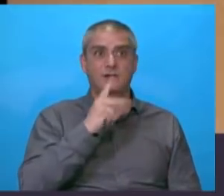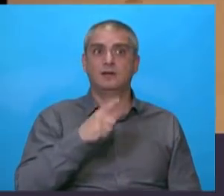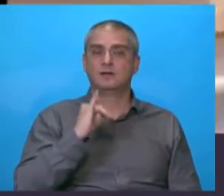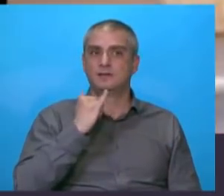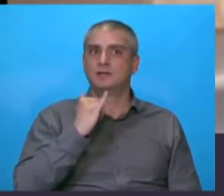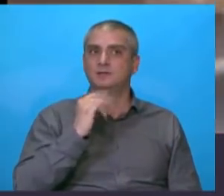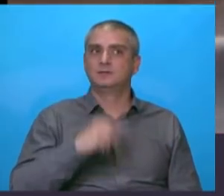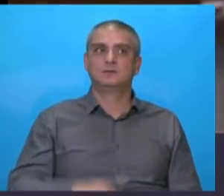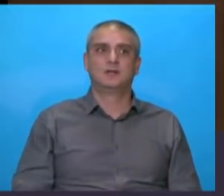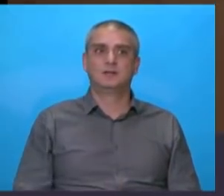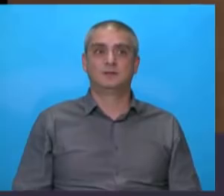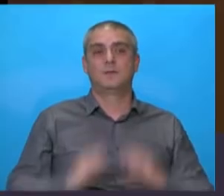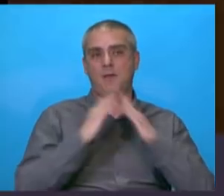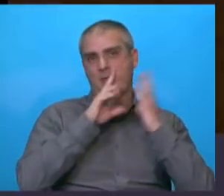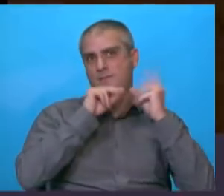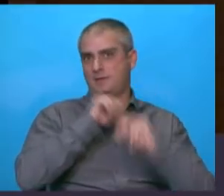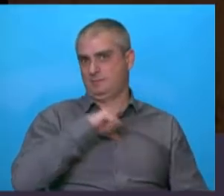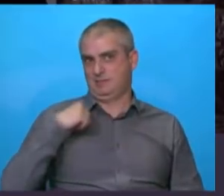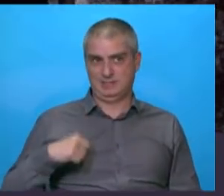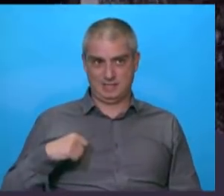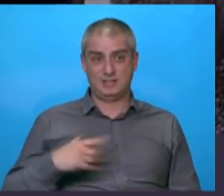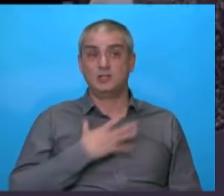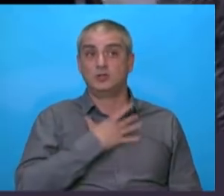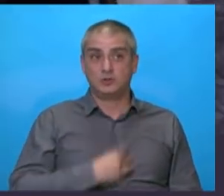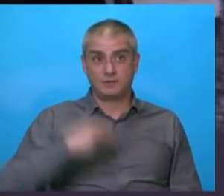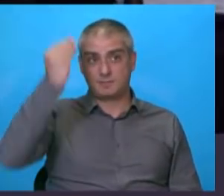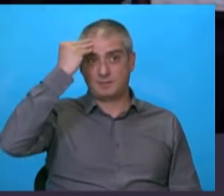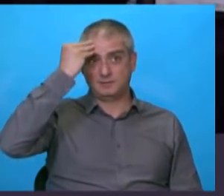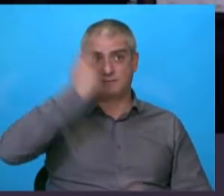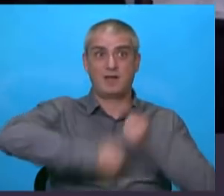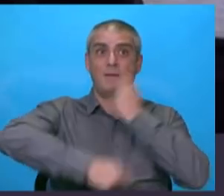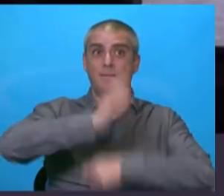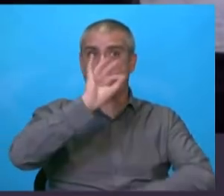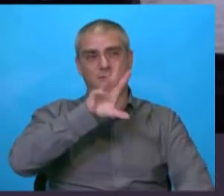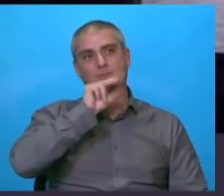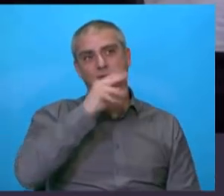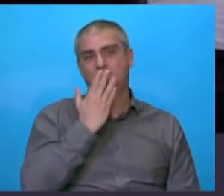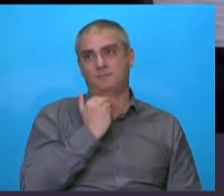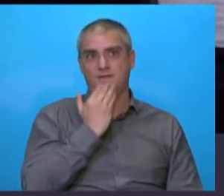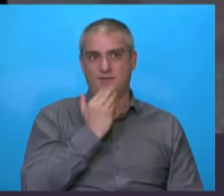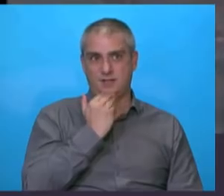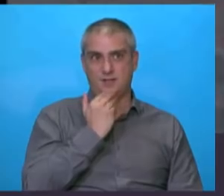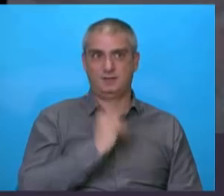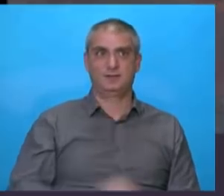איפה? כן, יש פעולה. בבית מדברים סינית, בצופים, בבית הספר ובעסק המשפחתי, עברית.